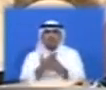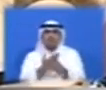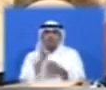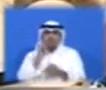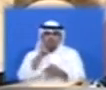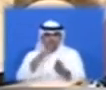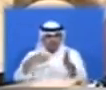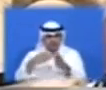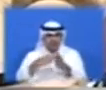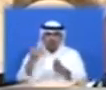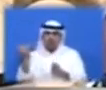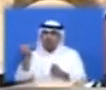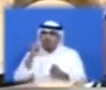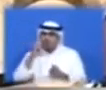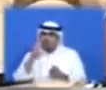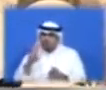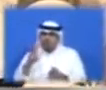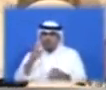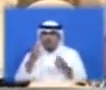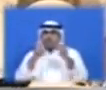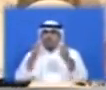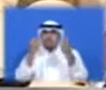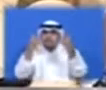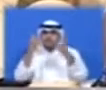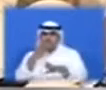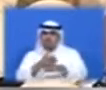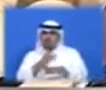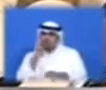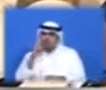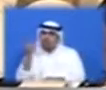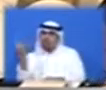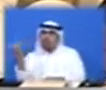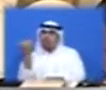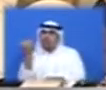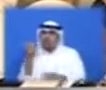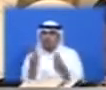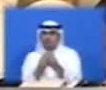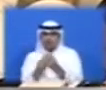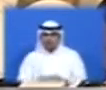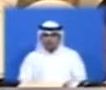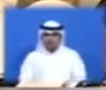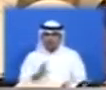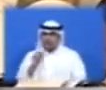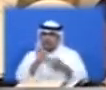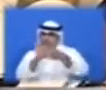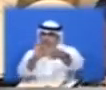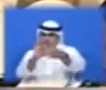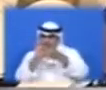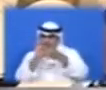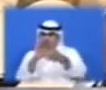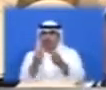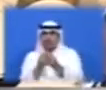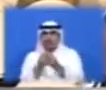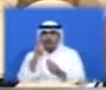وتأكيد التنسيق العالي بين هذه الأجهزة الأمنية. كيفية التعامل هذه الأجهزة والتنسيق فيما بينها، كل من يقدم ما عنده من